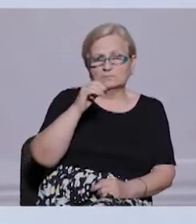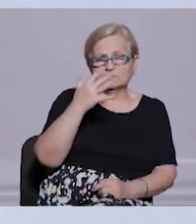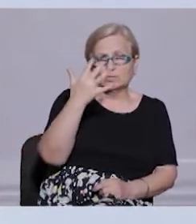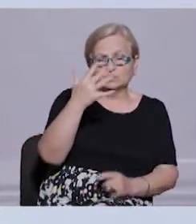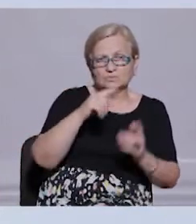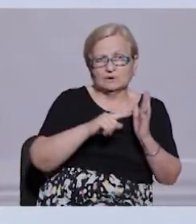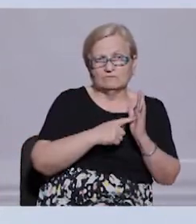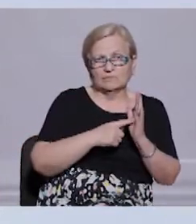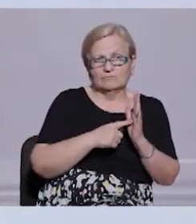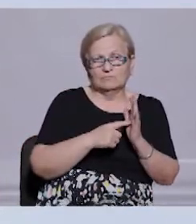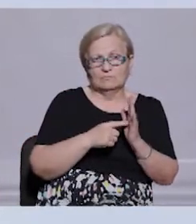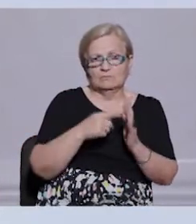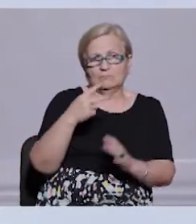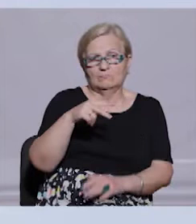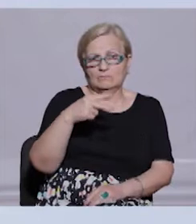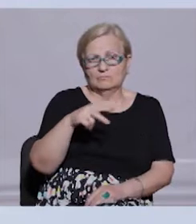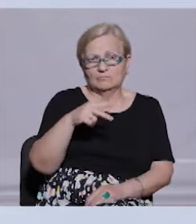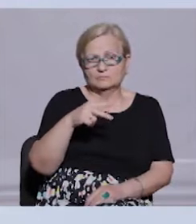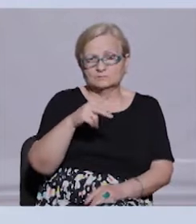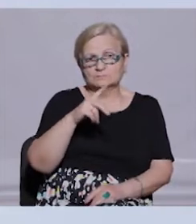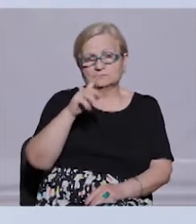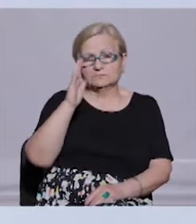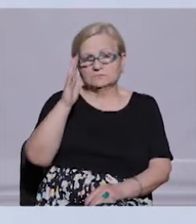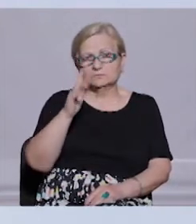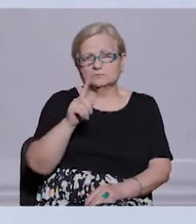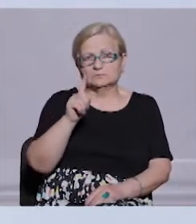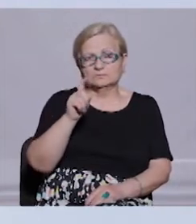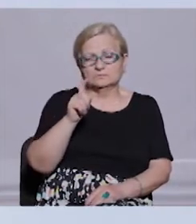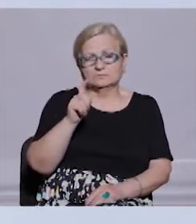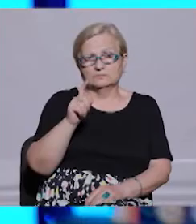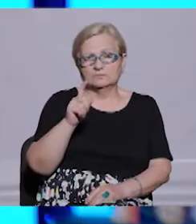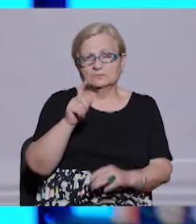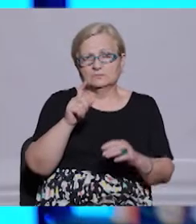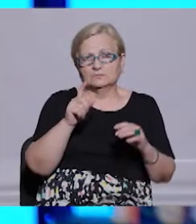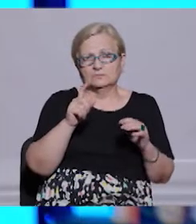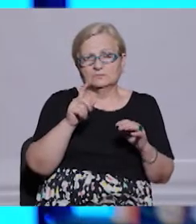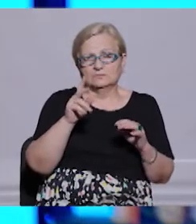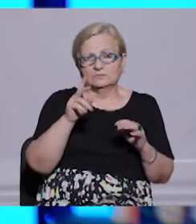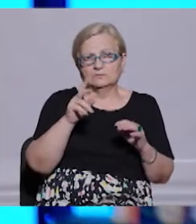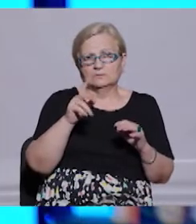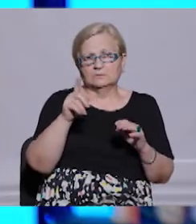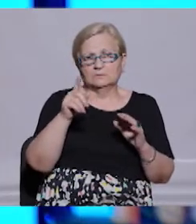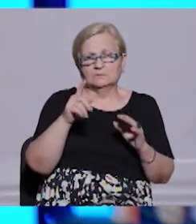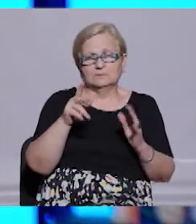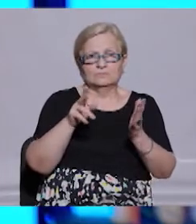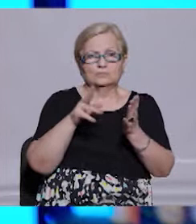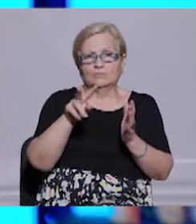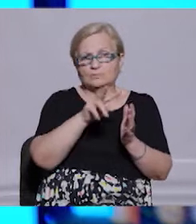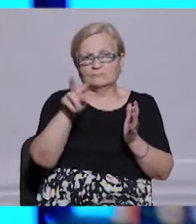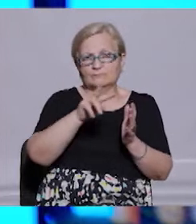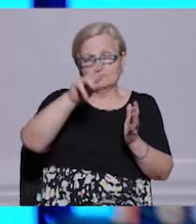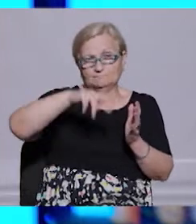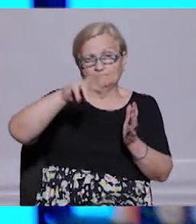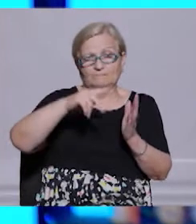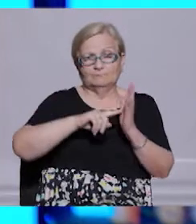5 უნდა გავამრავლო 20-ზე რო 100 მივიღო. ესე იგი, თუ წილადის ნიშნული გავამრავლე, რიცხვიც უნდა გავამრავლო 3-20, ანუ